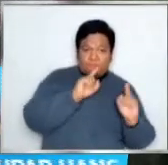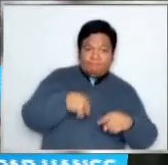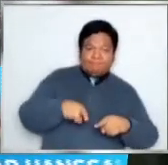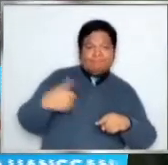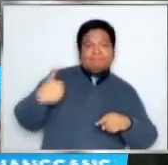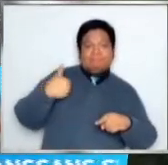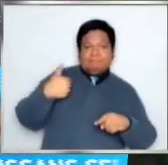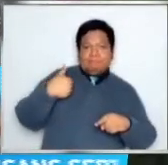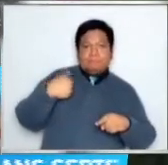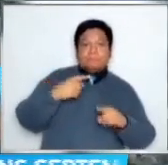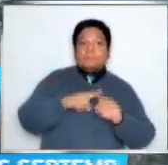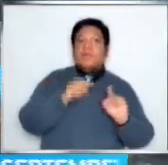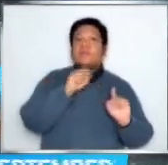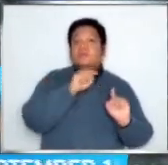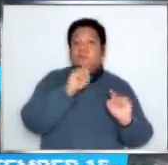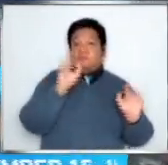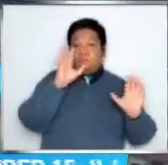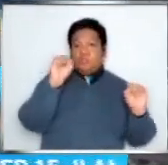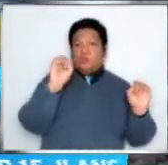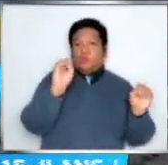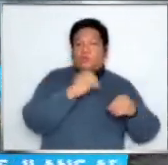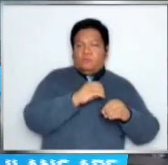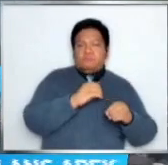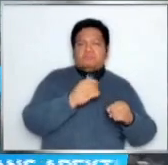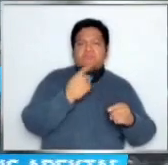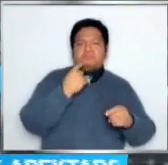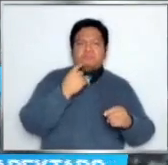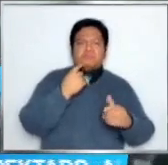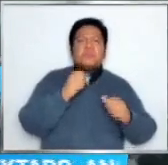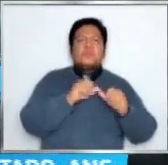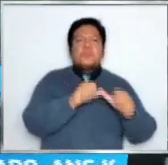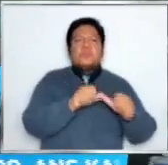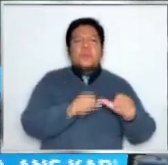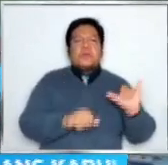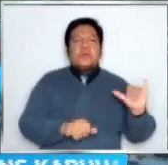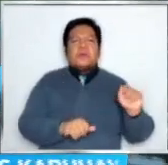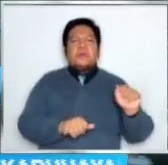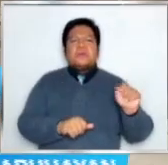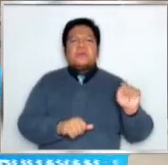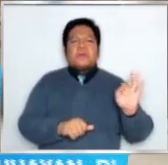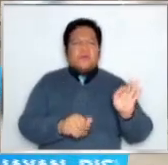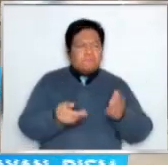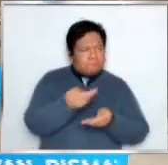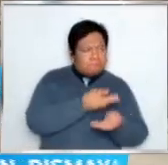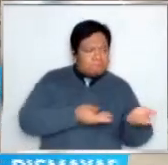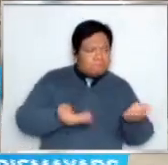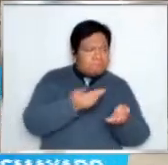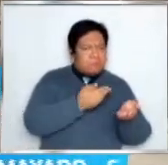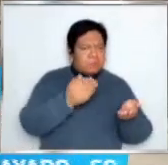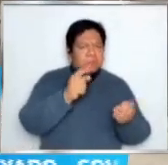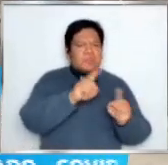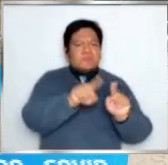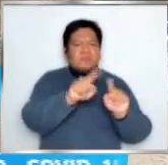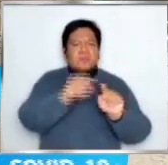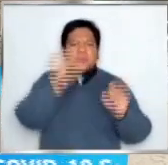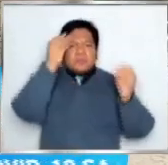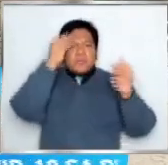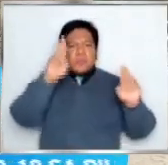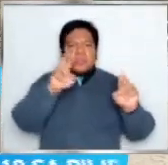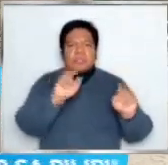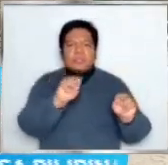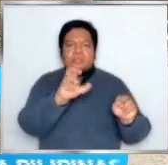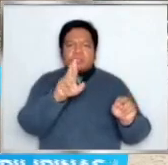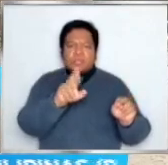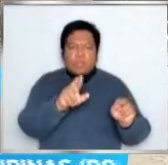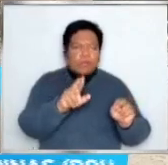nilang sinabi na patuloy pang dinidinig ng IATF ang opinyon ng mga Metro Manila Mayor tungkol sa pagpapatupad ng GCQ with